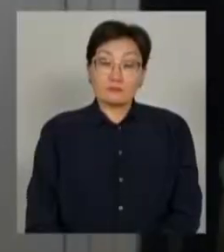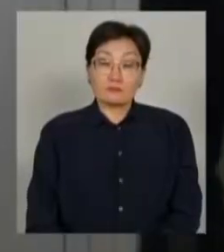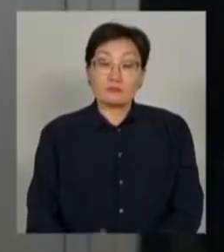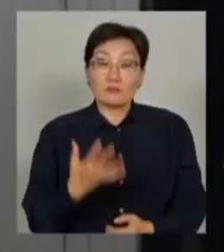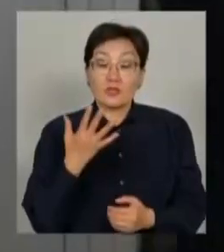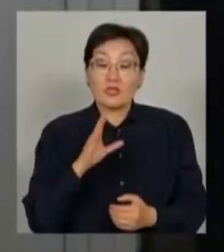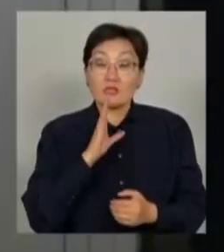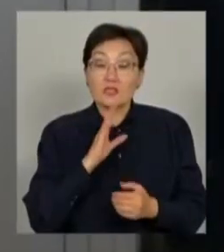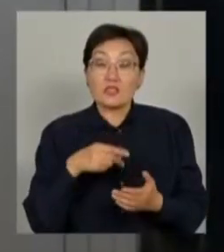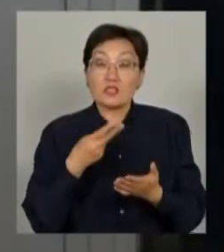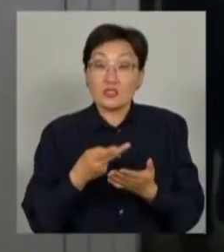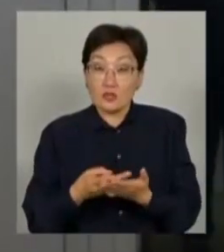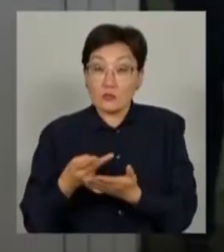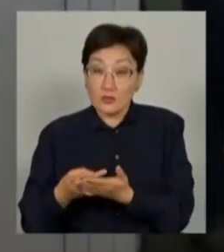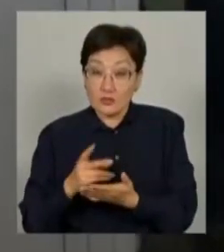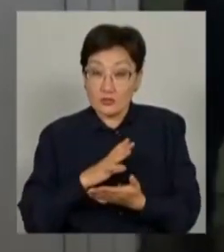5 kız tüstü, негізі